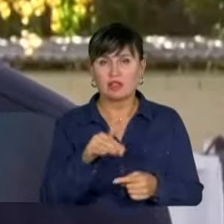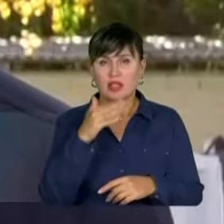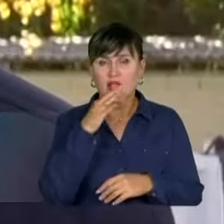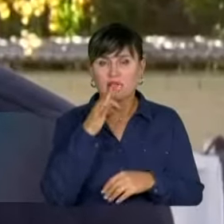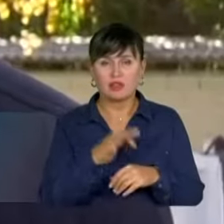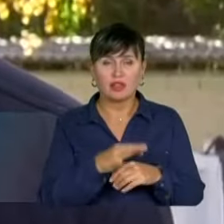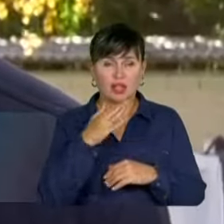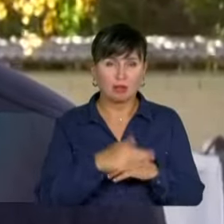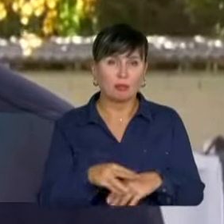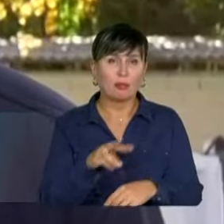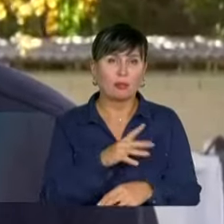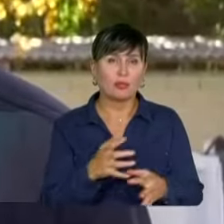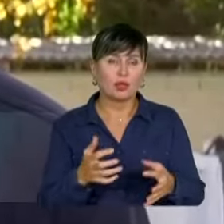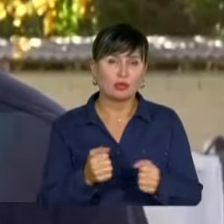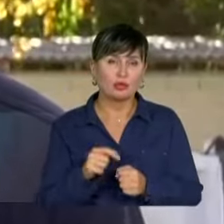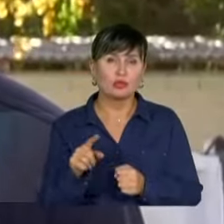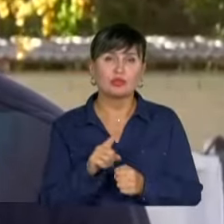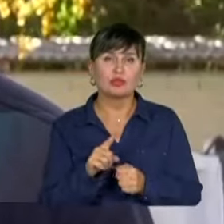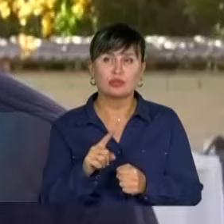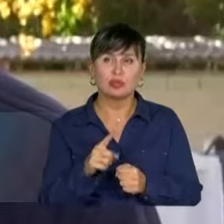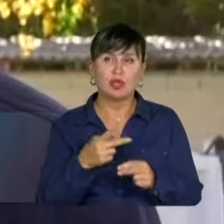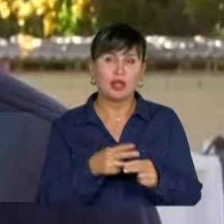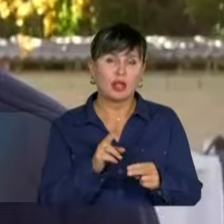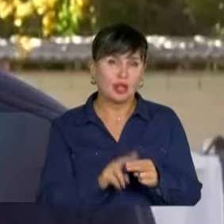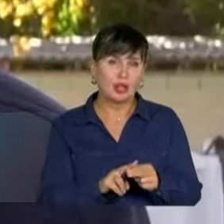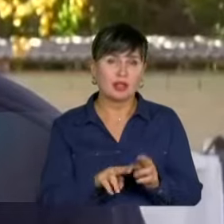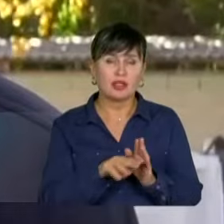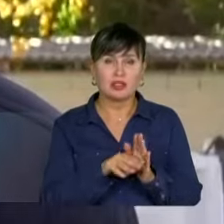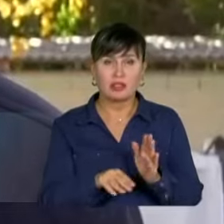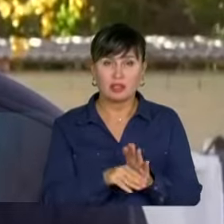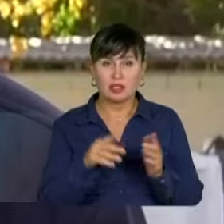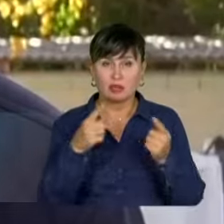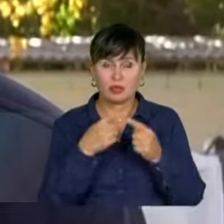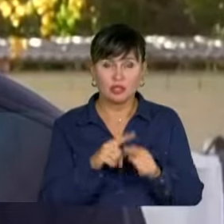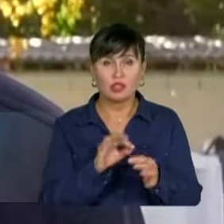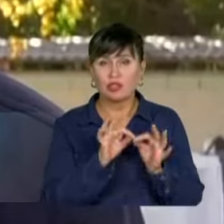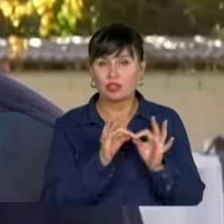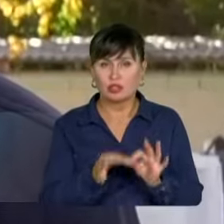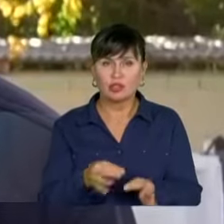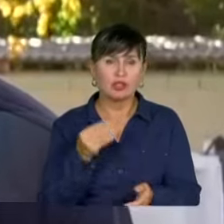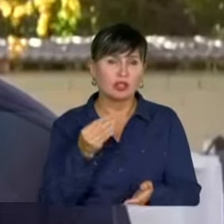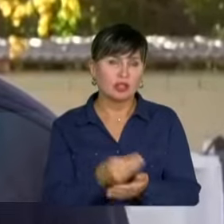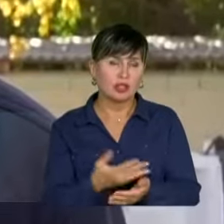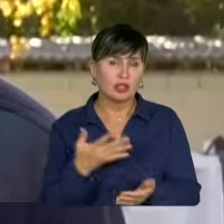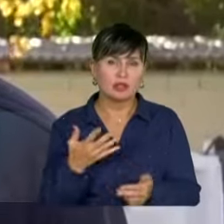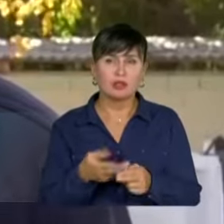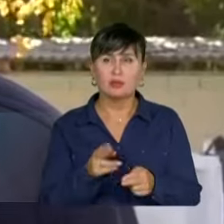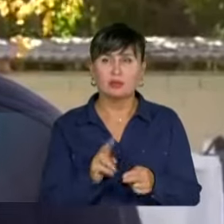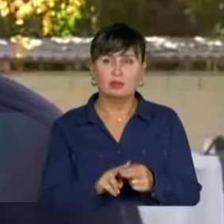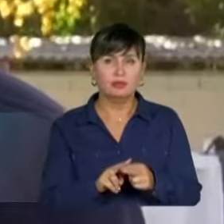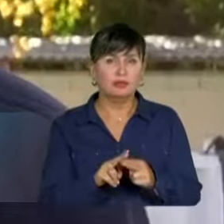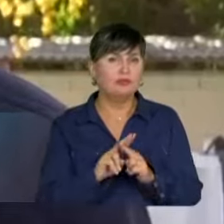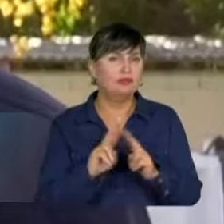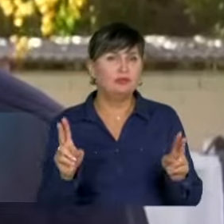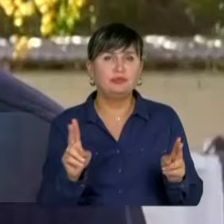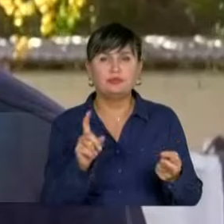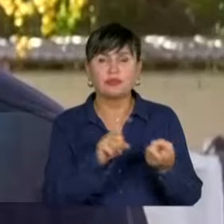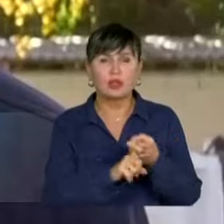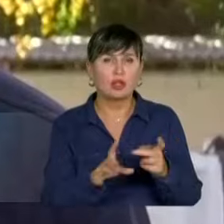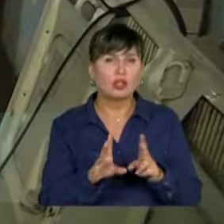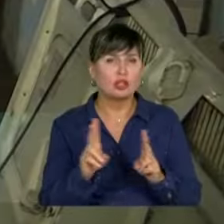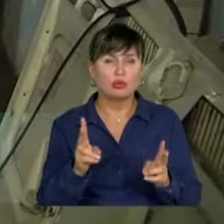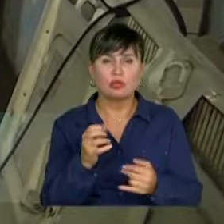мы получили, что эта дренажная система инженерная, сложнейшая, да, дорогостоящая, она никому не относится, и никто ее